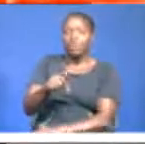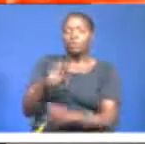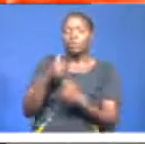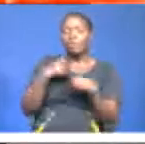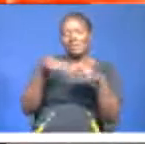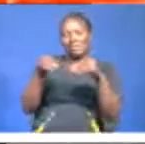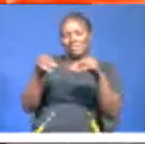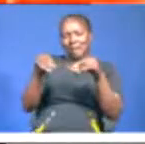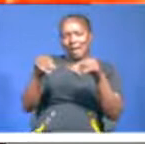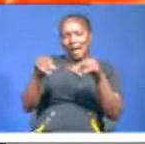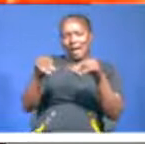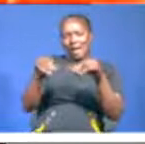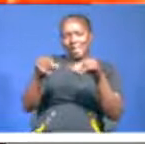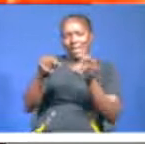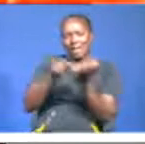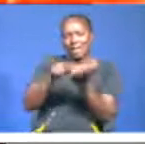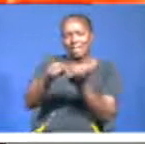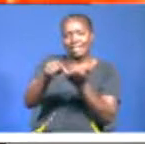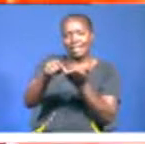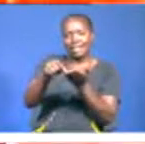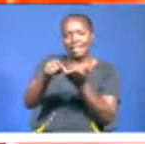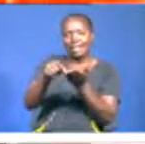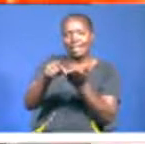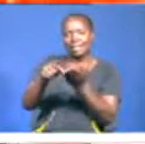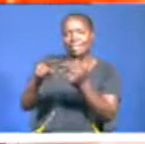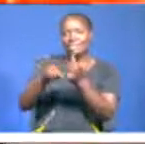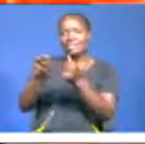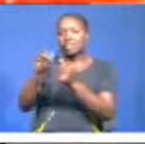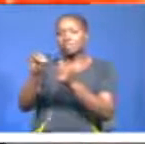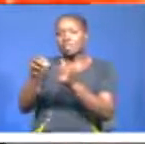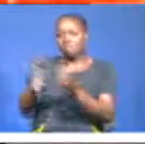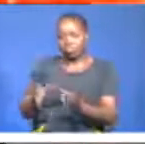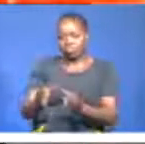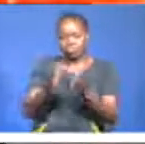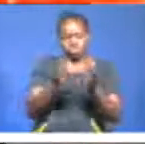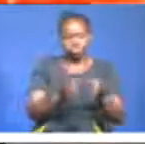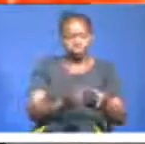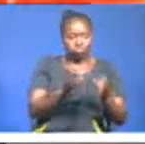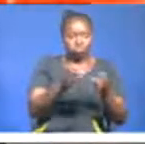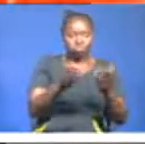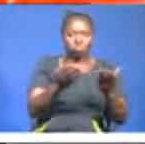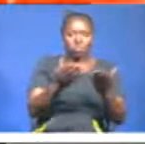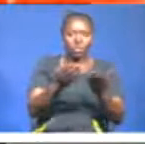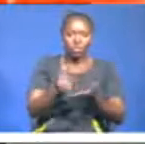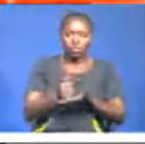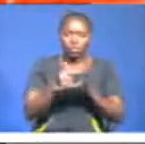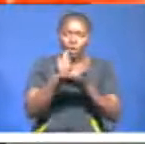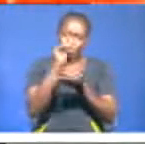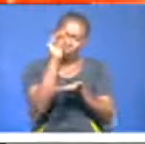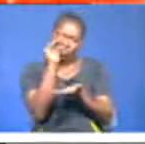fertilizer magunia 6,000,000 kusaidia wakulima wetu. Tumepunguza gharama ya